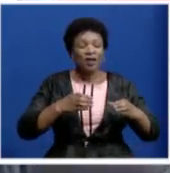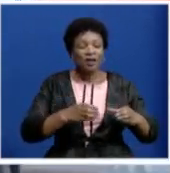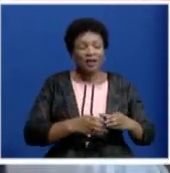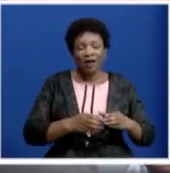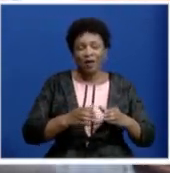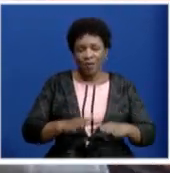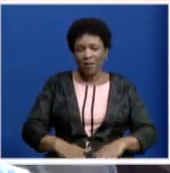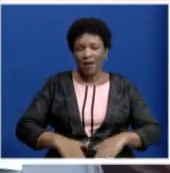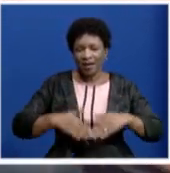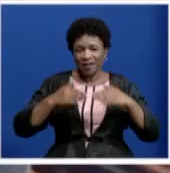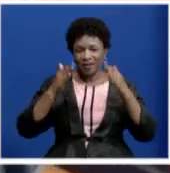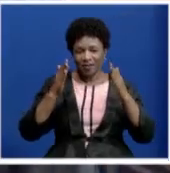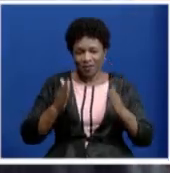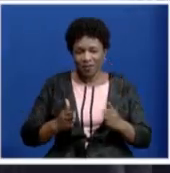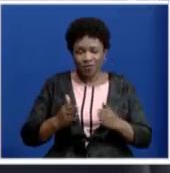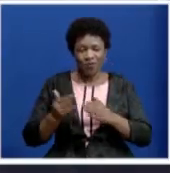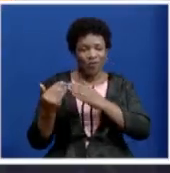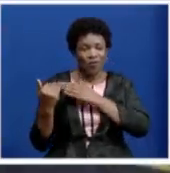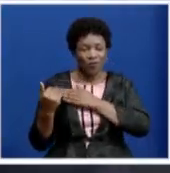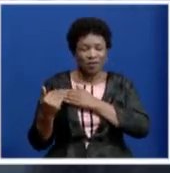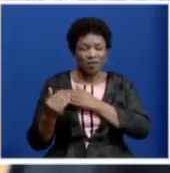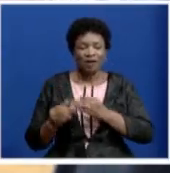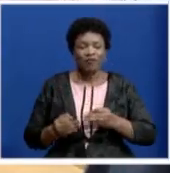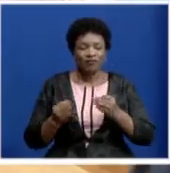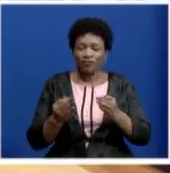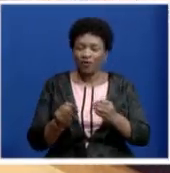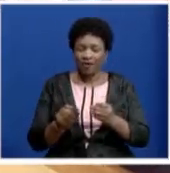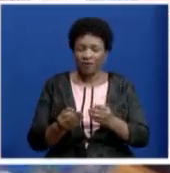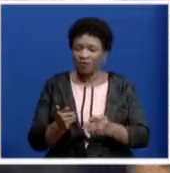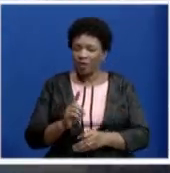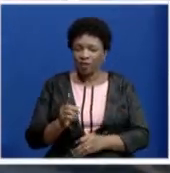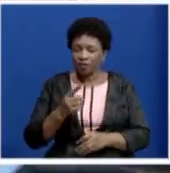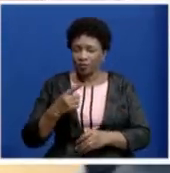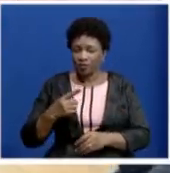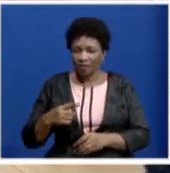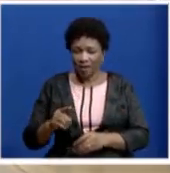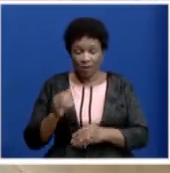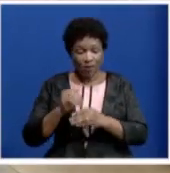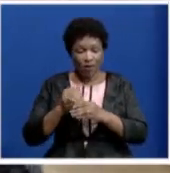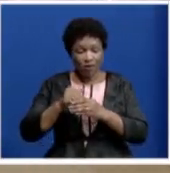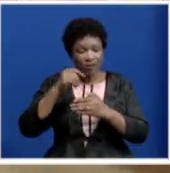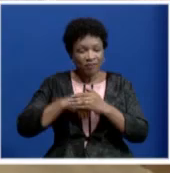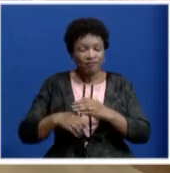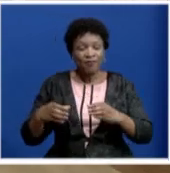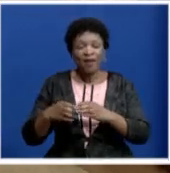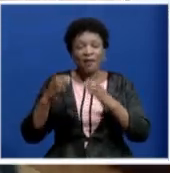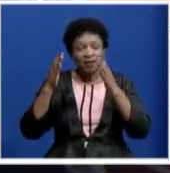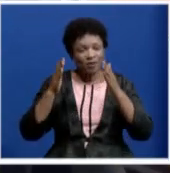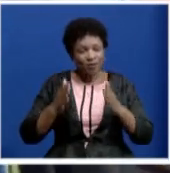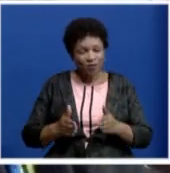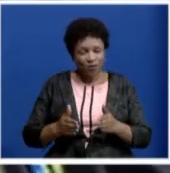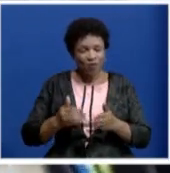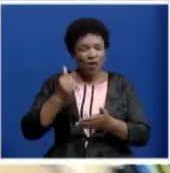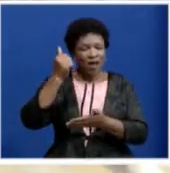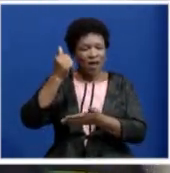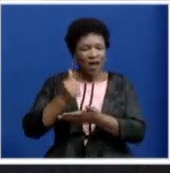kuhusu rufa w amui w katika kiko cha kti kuu na kuia